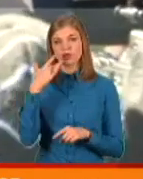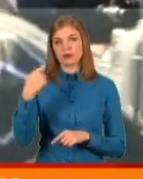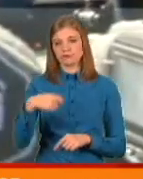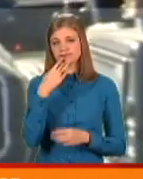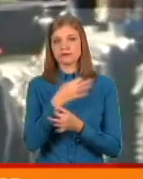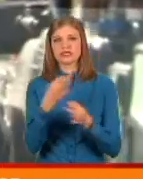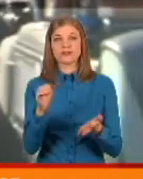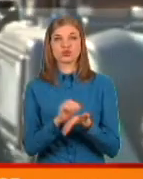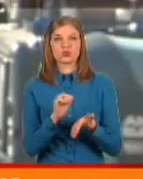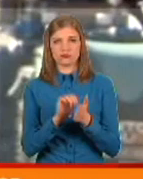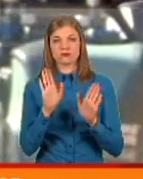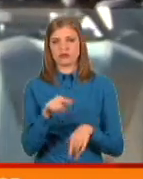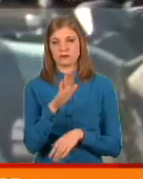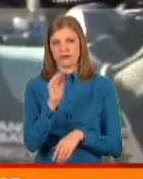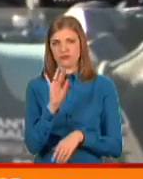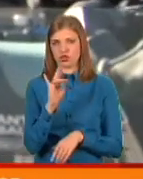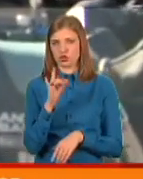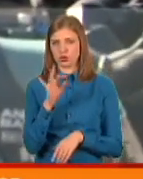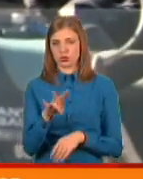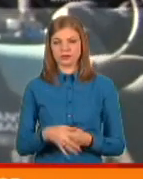президент заявив журналістам у Вашингтоні.